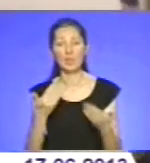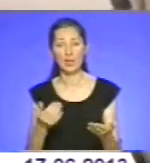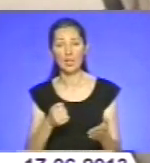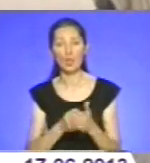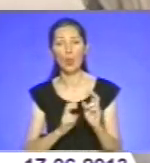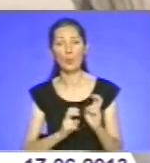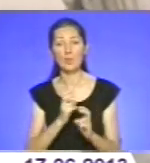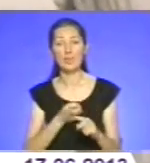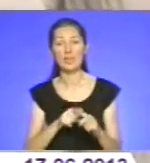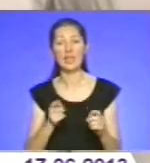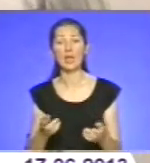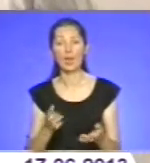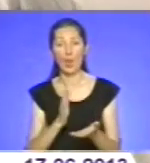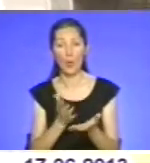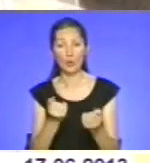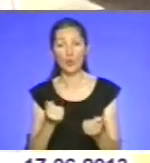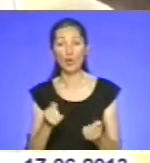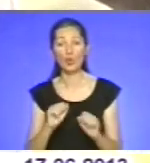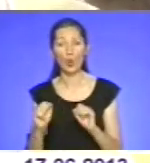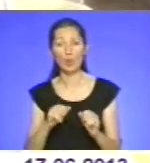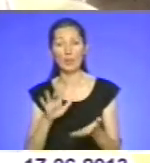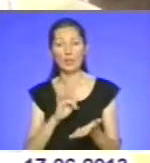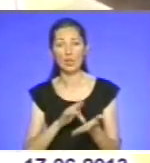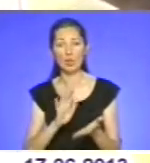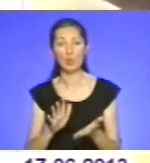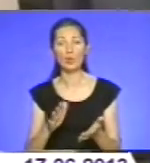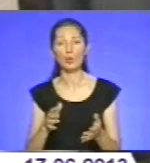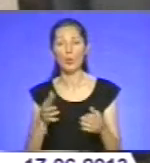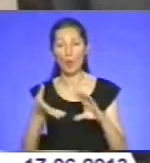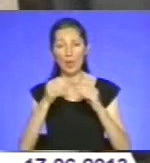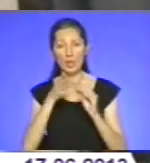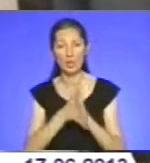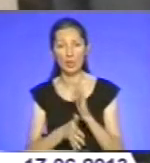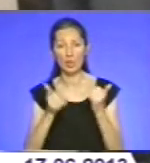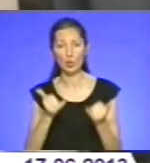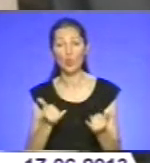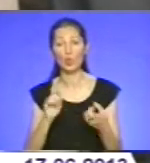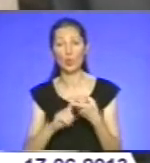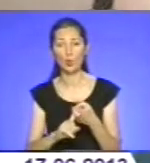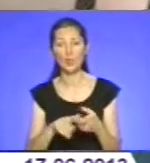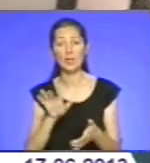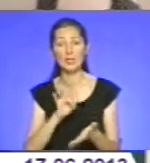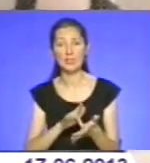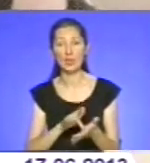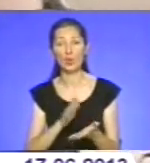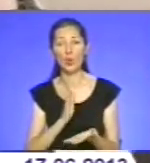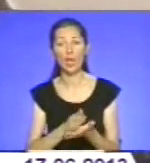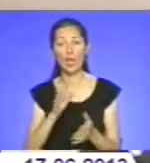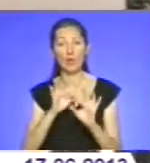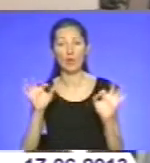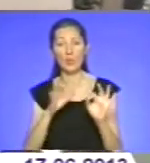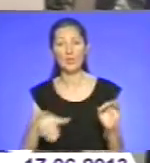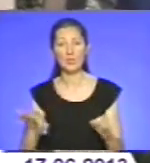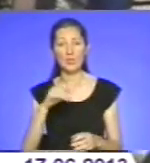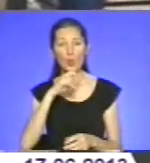будуть узагальнені та проаналізовані. Сьогодні до контакт-центру стікається інформація зі всієї країни. Дзвінки від підприємців